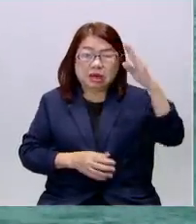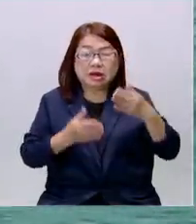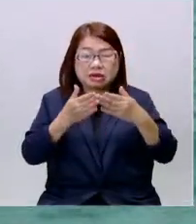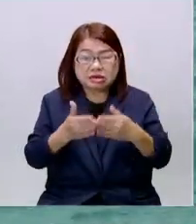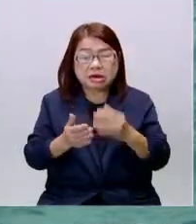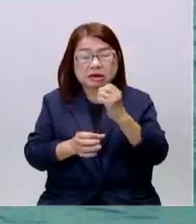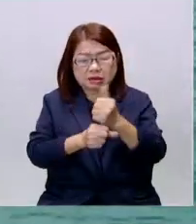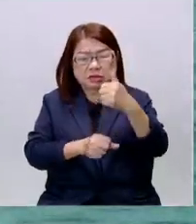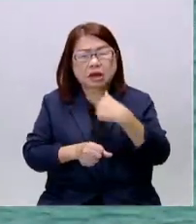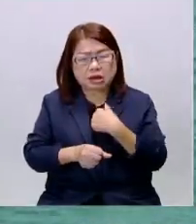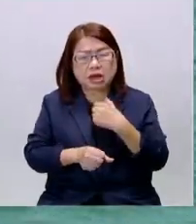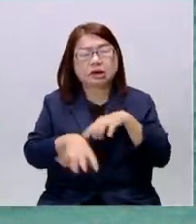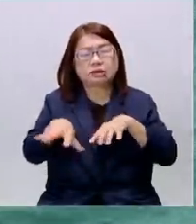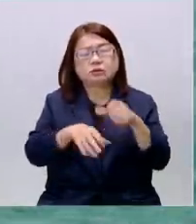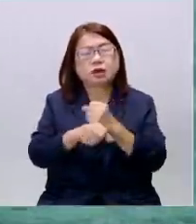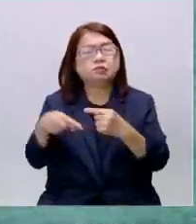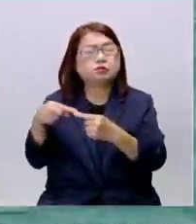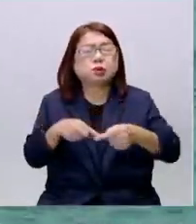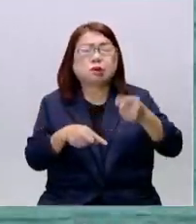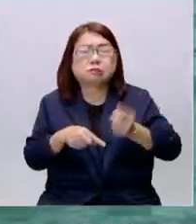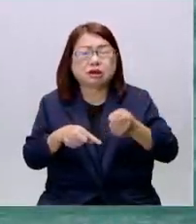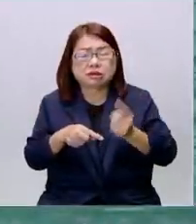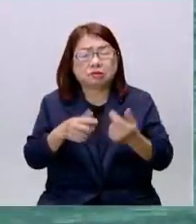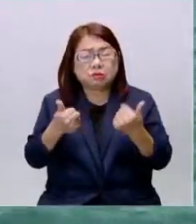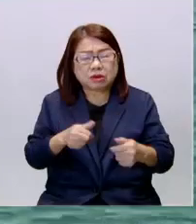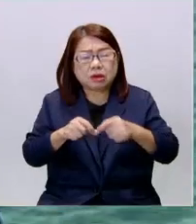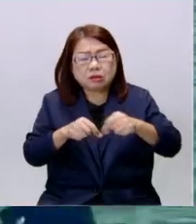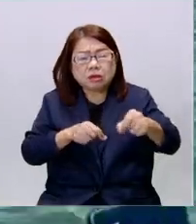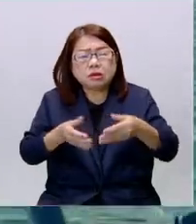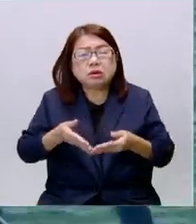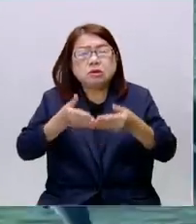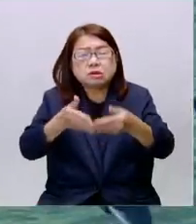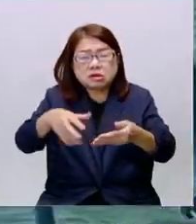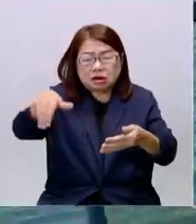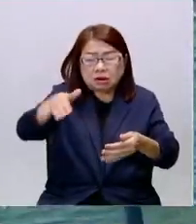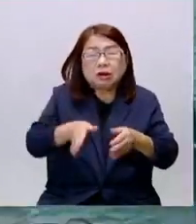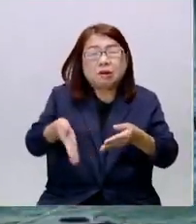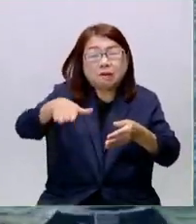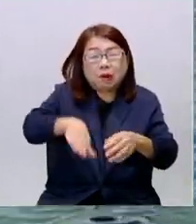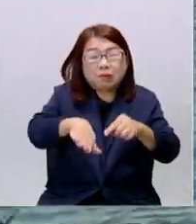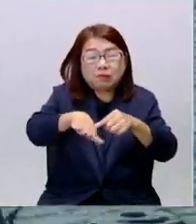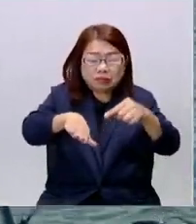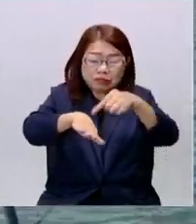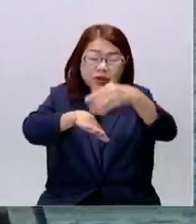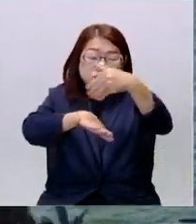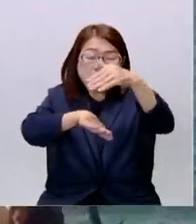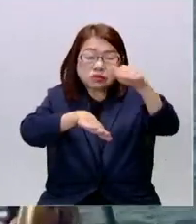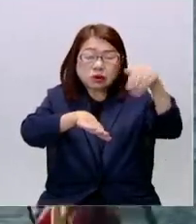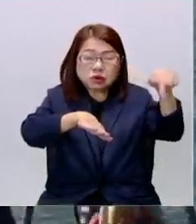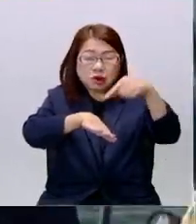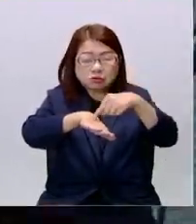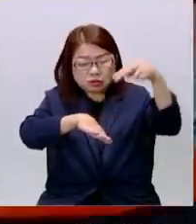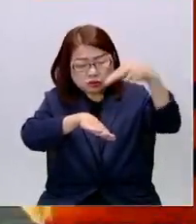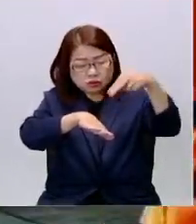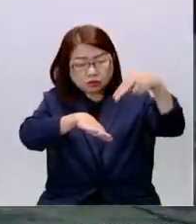มีการดำเนินการต่อไปซึ่งปัจจุบันยังคงสามารถสำรวจได้เพียงแค่ตัวเรือภายนอกซึ่งจากการวิเคราะห์นั้นพบว่าบริเวณรอบตัวเรือยังคงสามาร